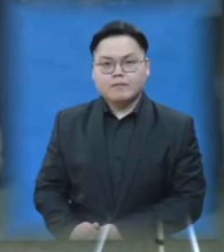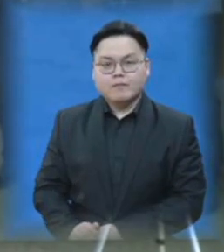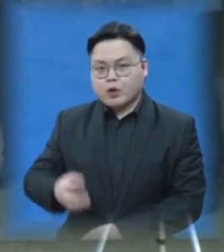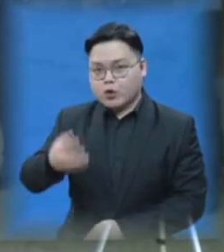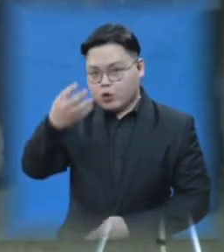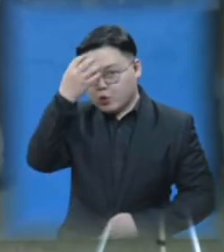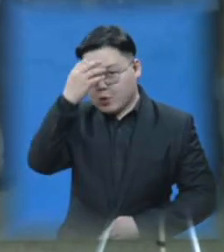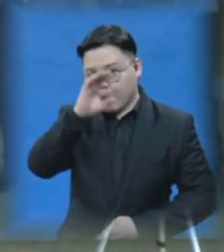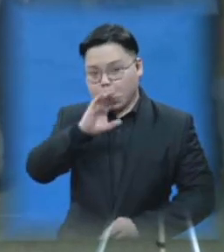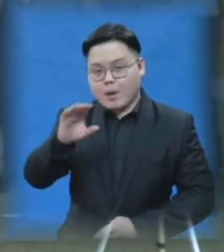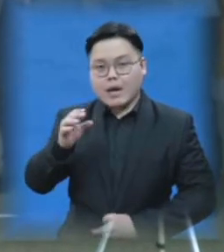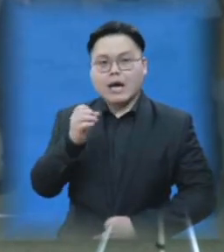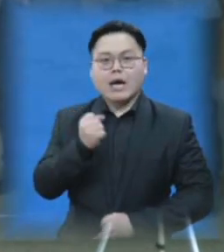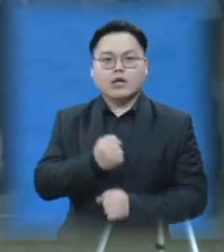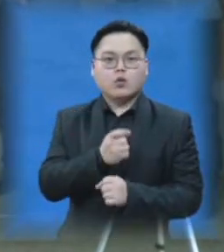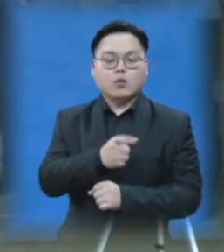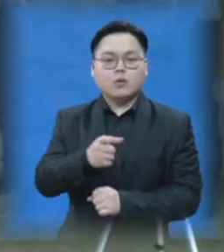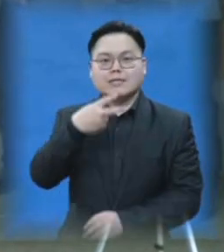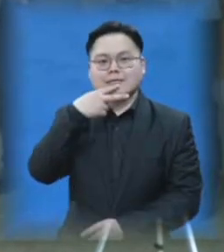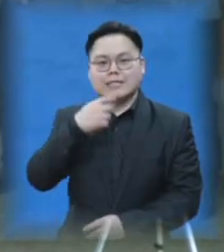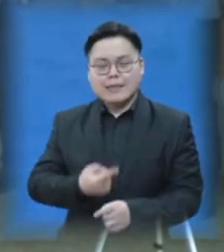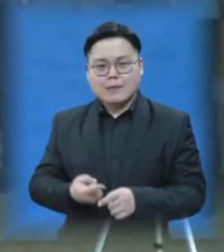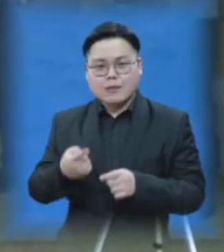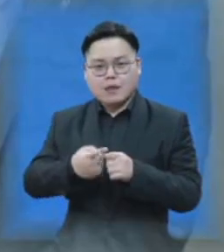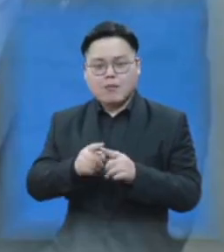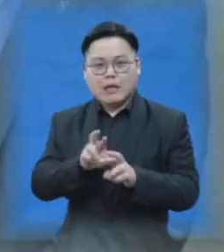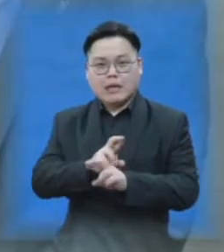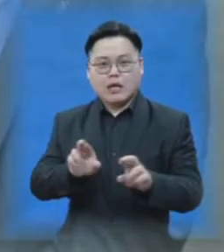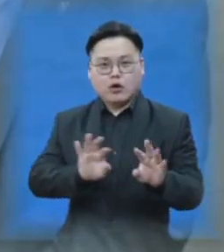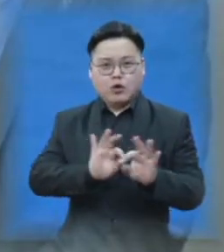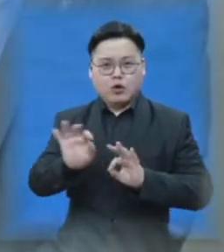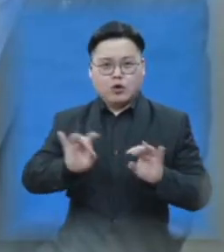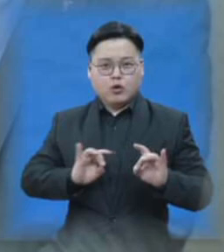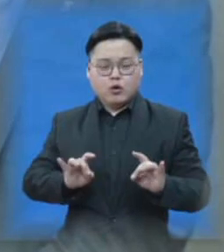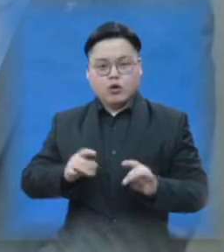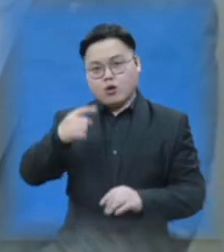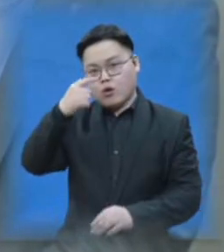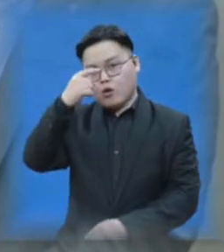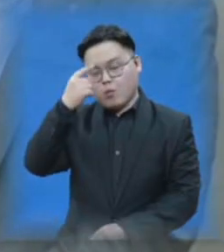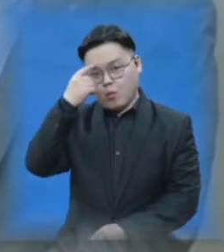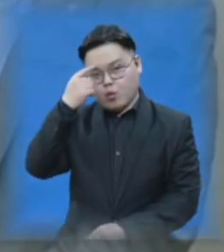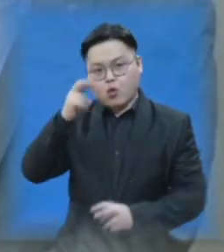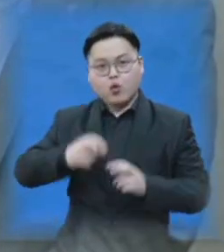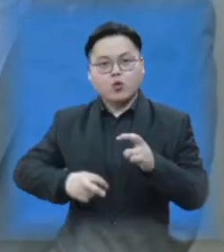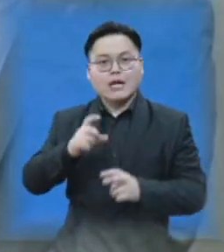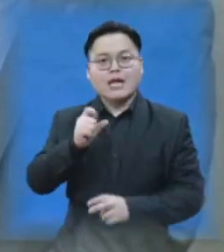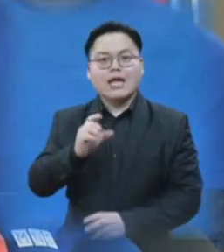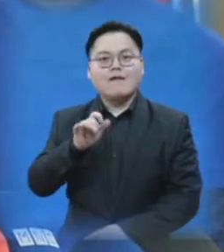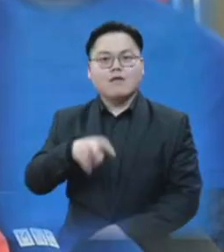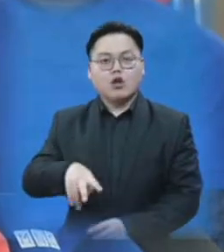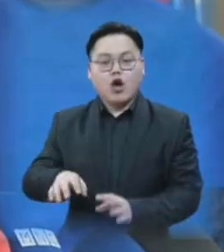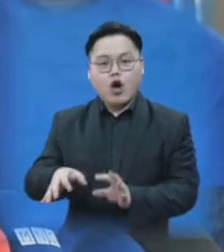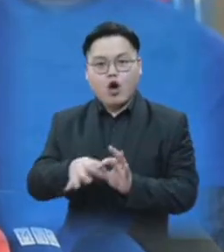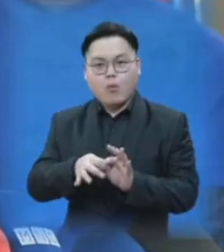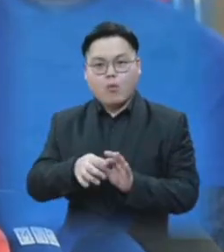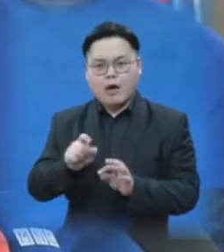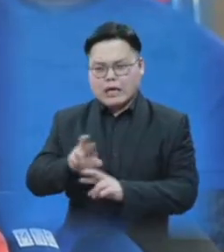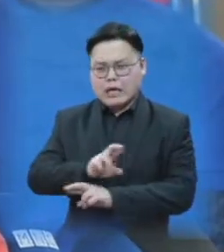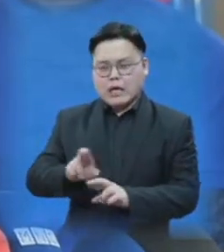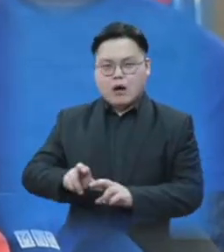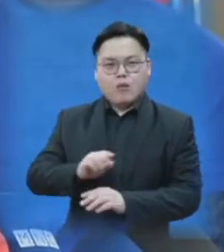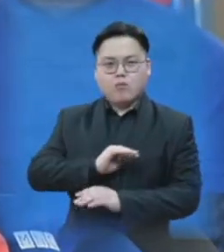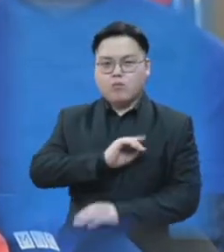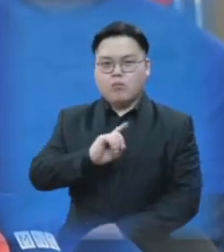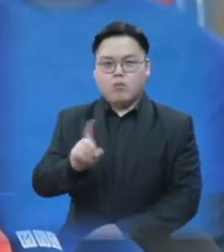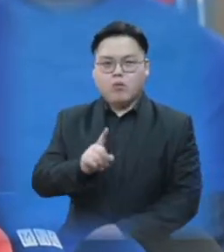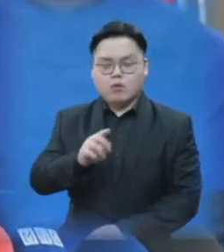Төрийн албан хаагчдын цалин өснөний нэмэгдэл нь ялгууртай байгаа бөгөөд Монголын үйлдвэрчний эвлэлийн холбоо нь энэ ялгуурлан гадуурхлыг арилгахаар авч хэрэгжүүлж байгаа